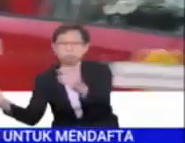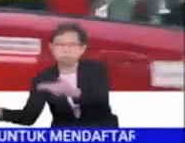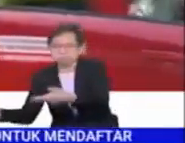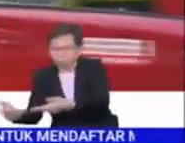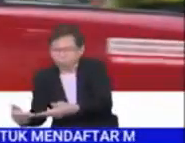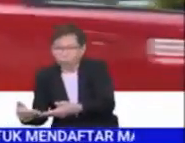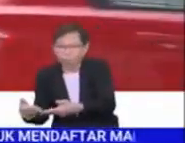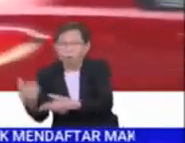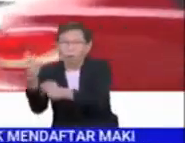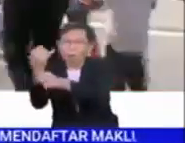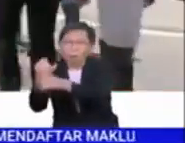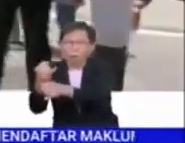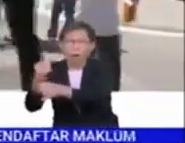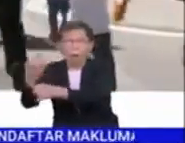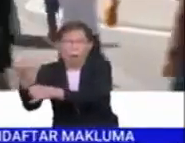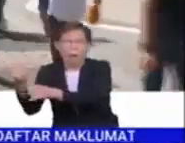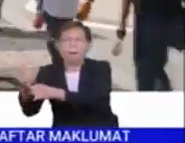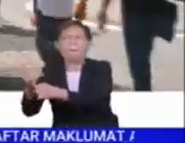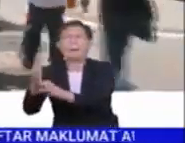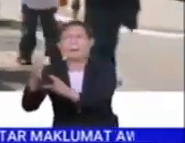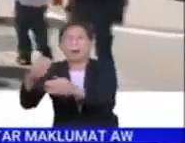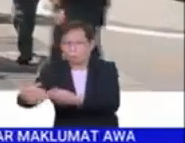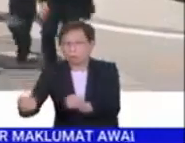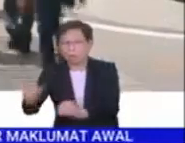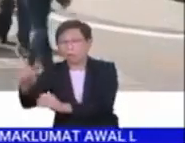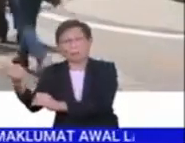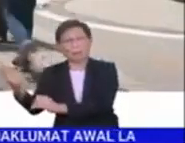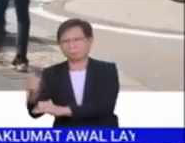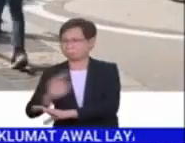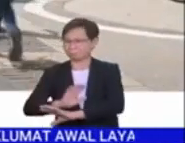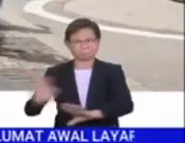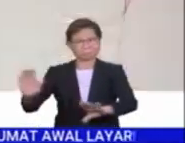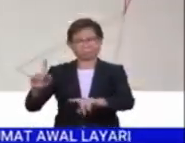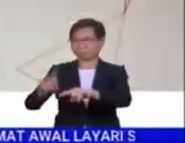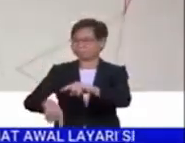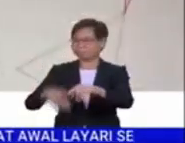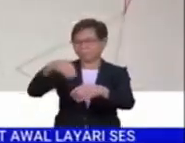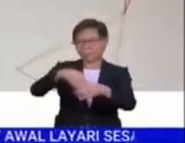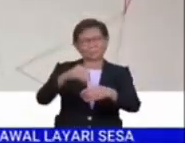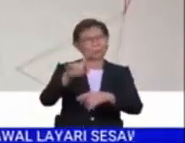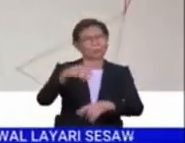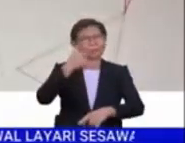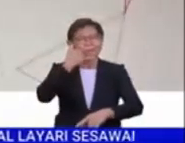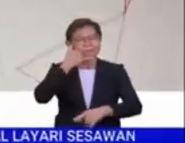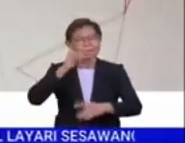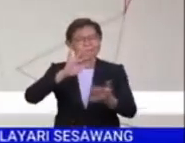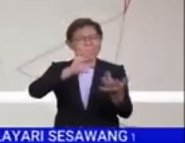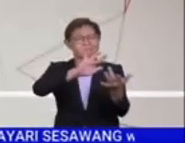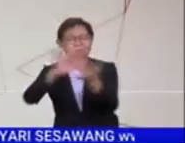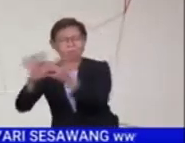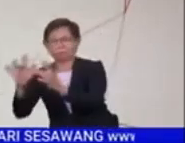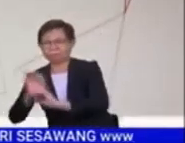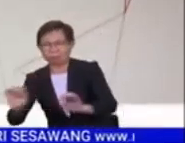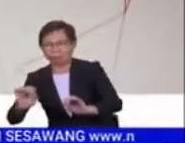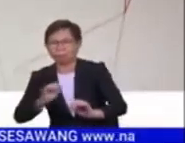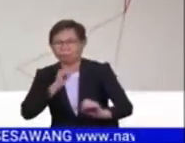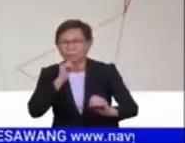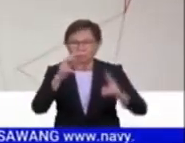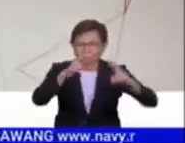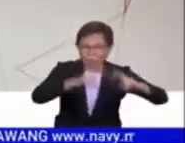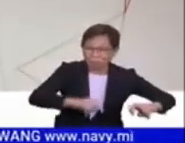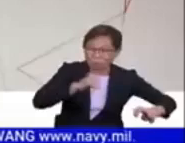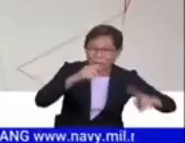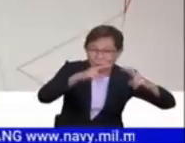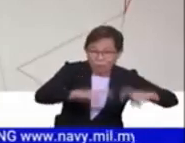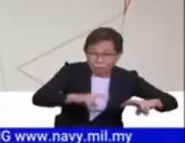kepada institusi yang lain dalam satu panggilan yang sama. Mereka tidak akan menjalankan siasatan